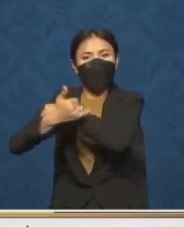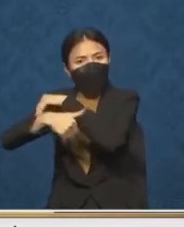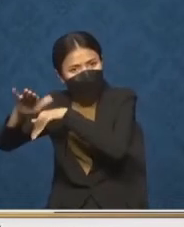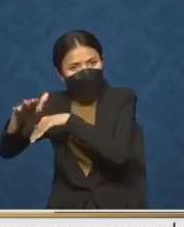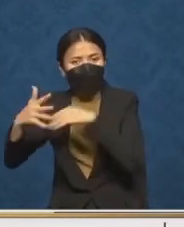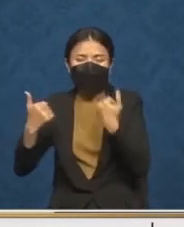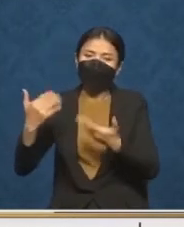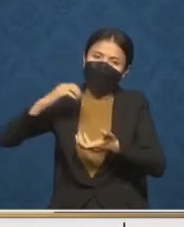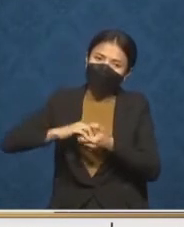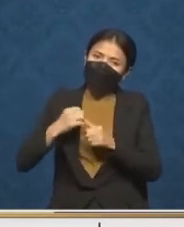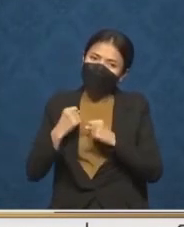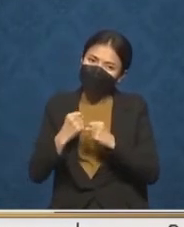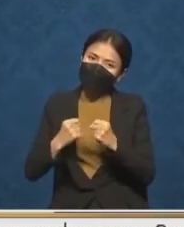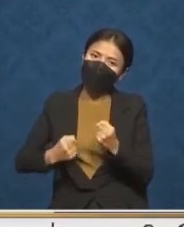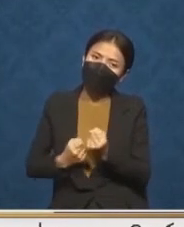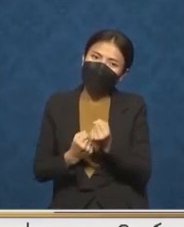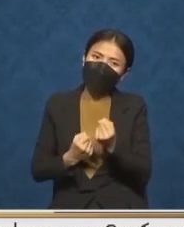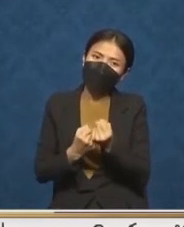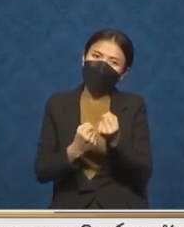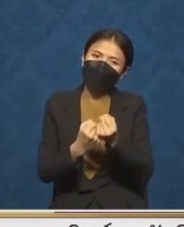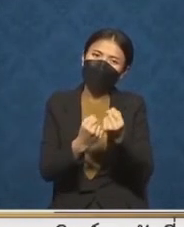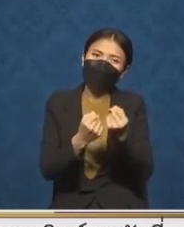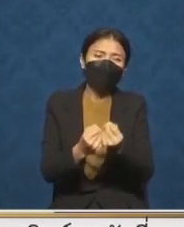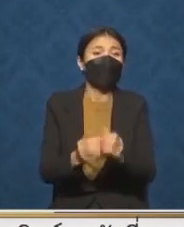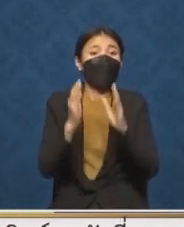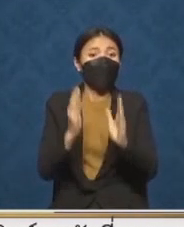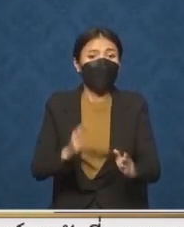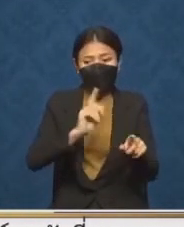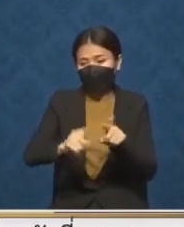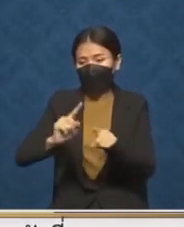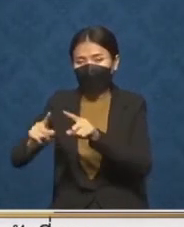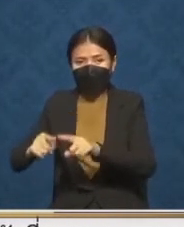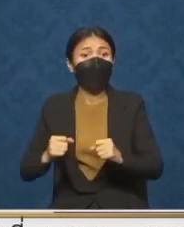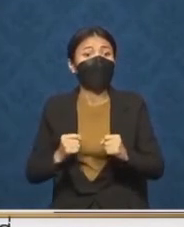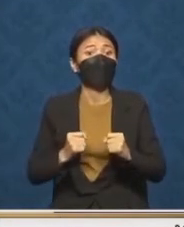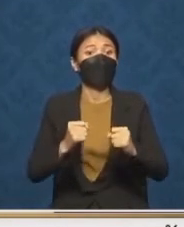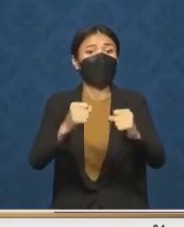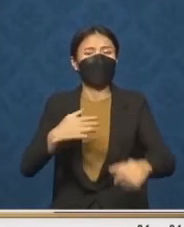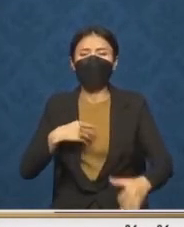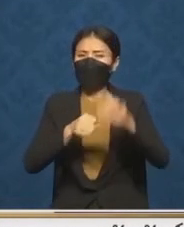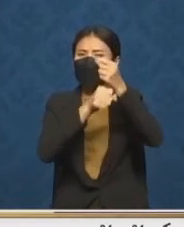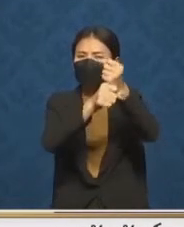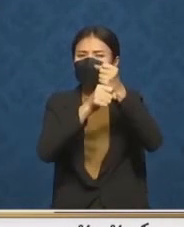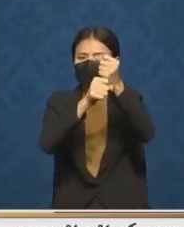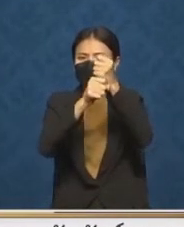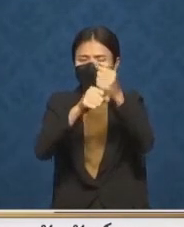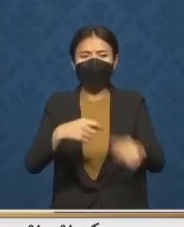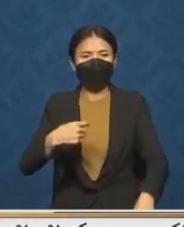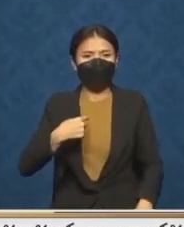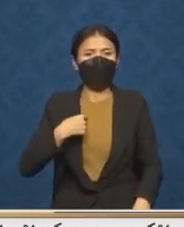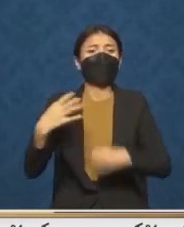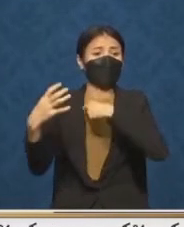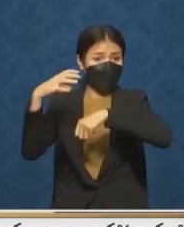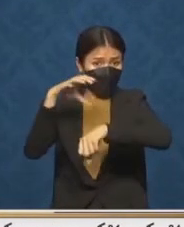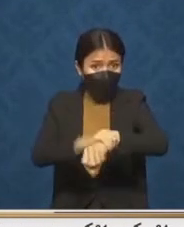านหลายคนที่ออกมาเรียกร้องเชิงสัญลักษณ์อย่างสันติต้องถูกดำเนินคดีบางคนถูกจับขัง